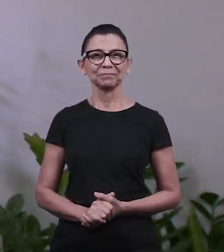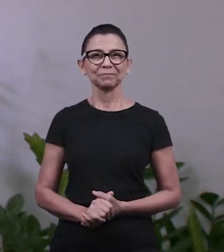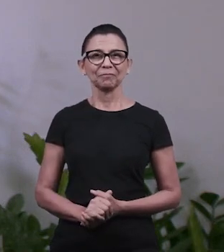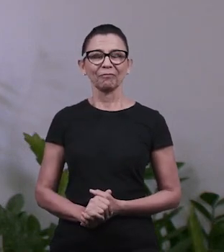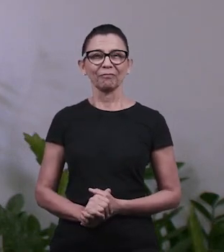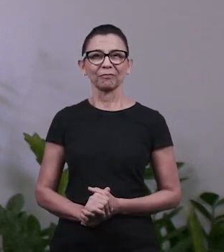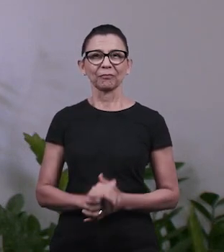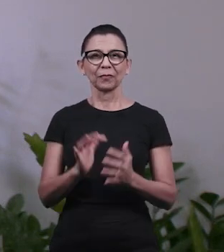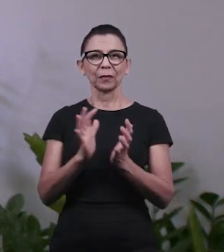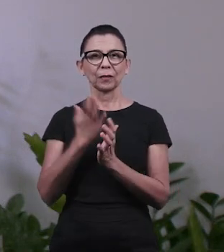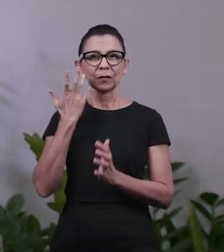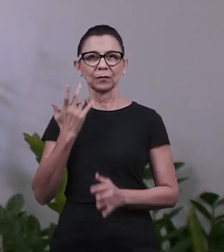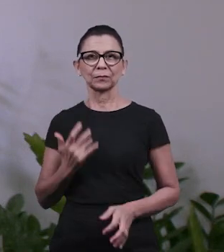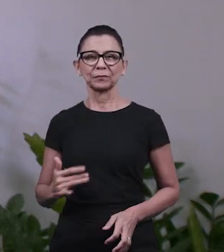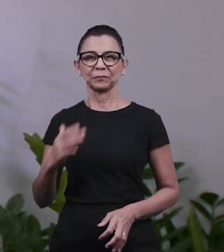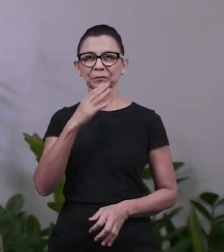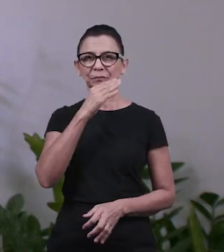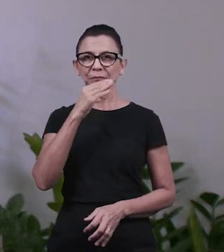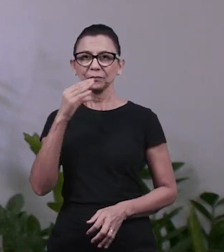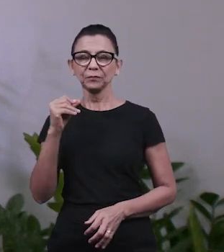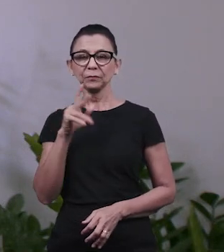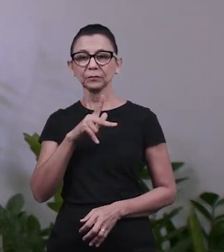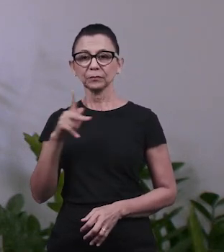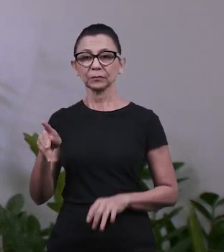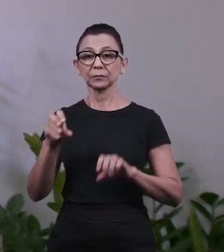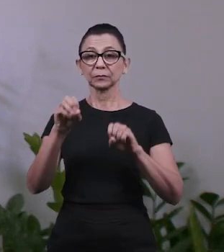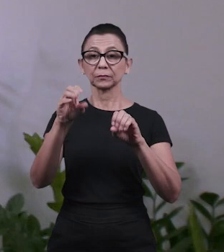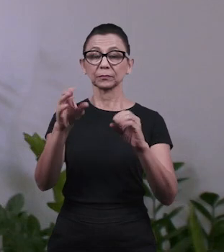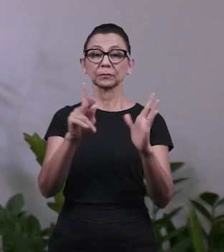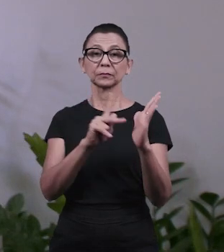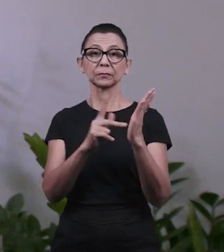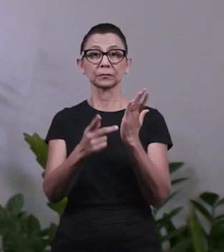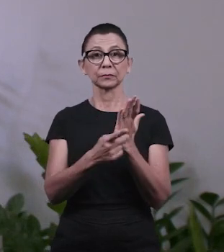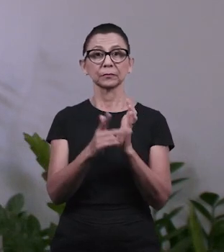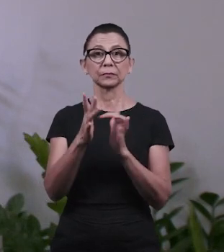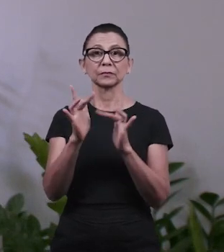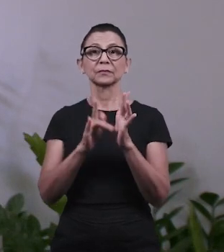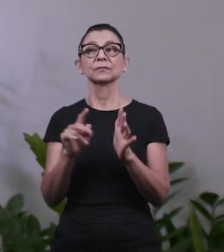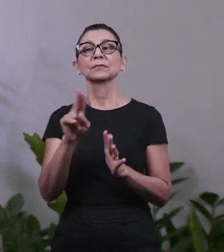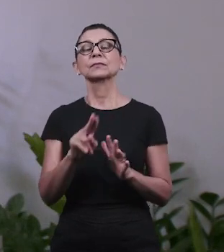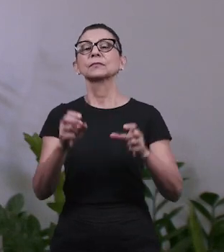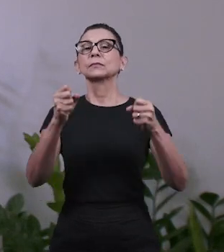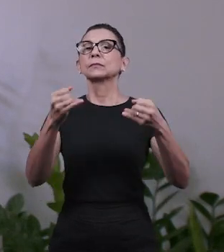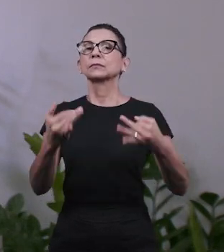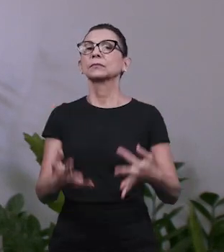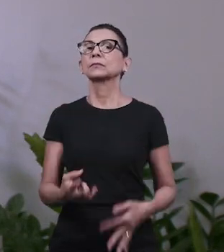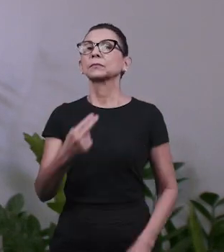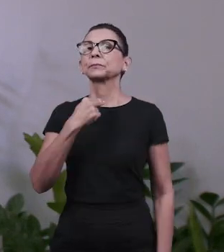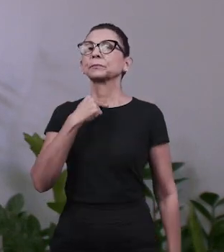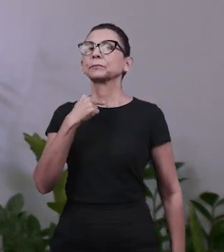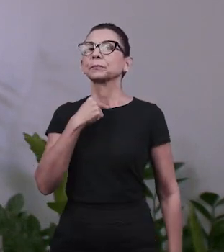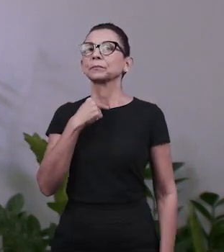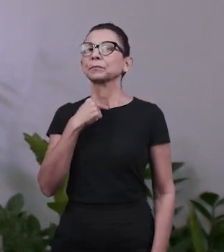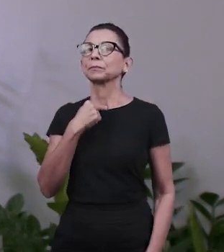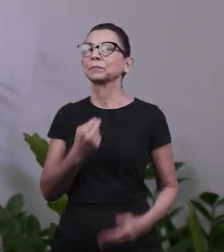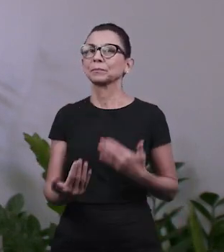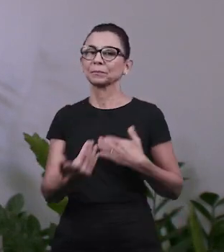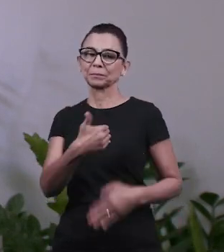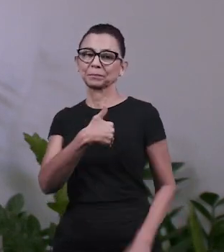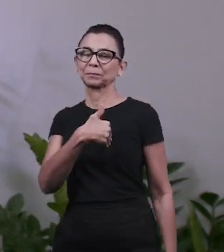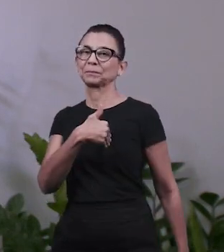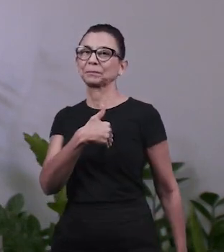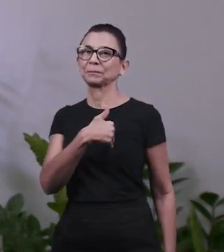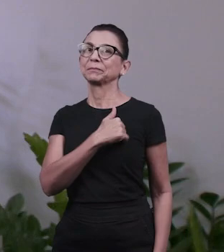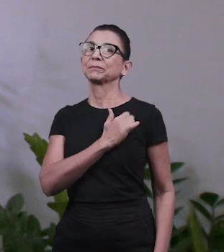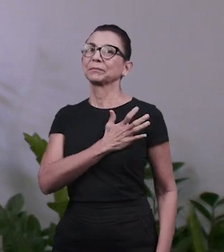там поговорит о притче, которую Иисус рассказал, чтобы прояснить нам, что мы не должны позволять